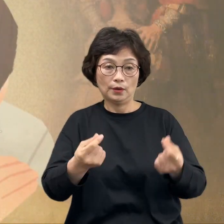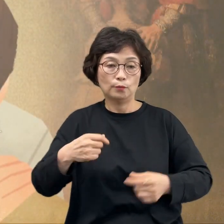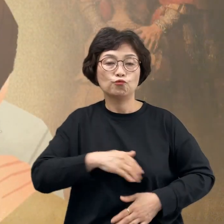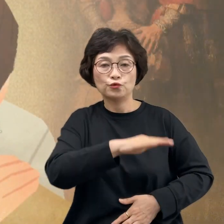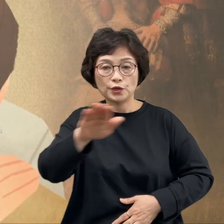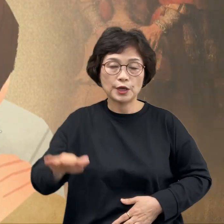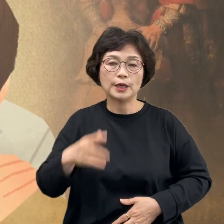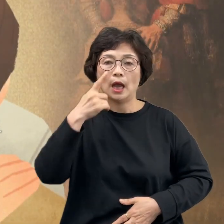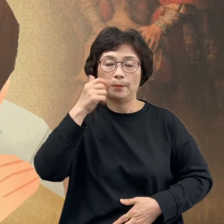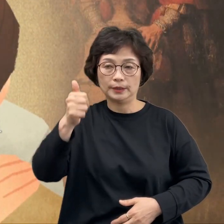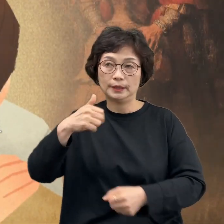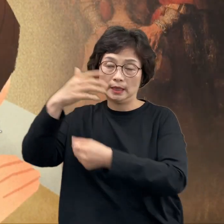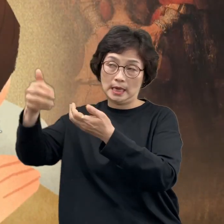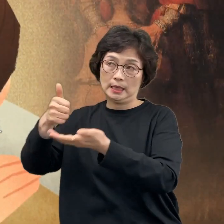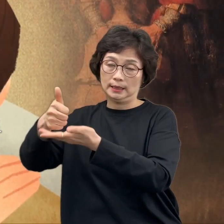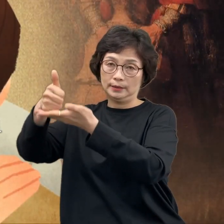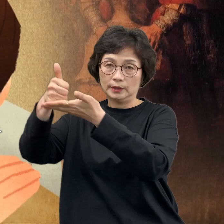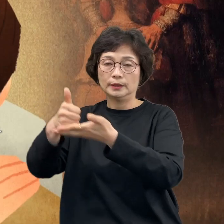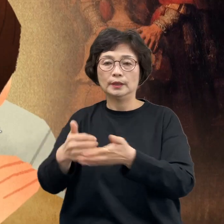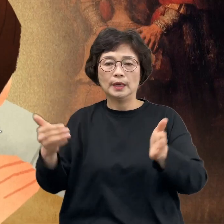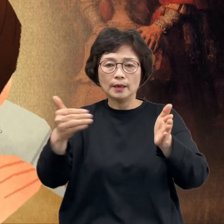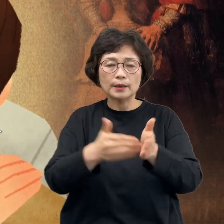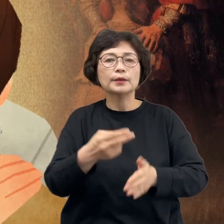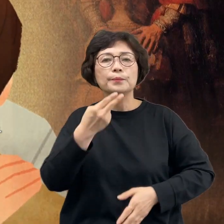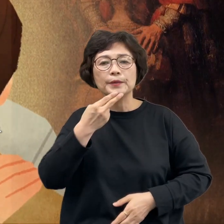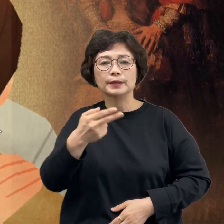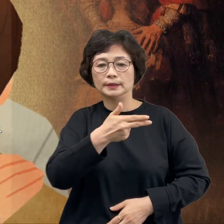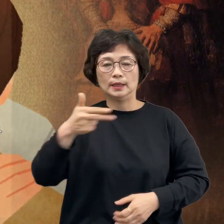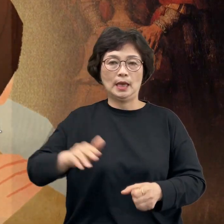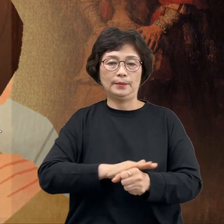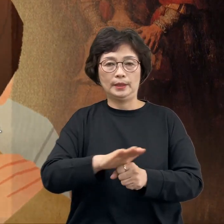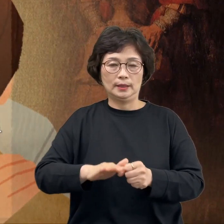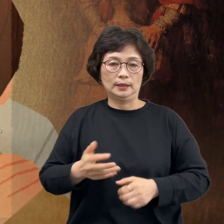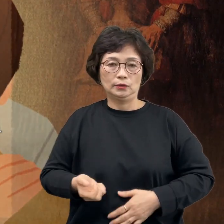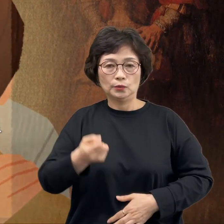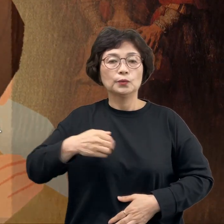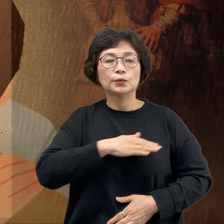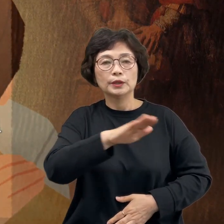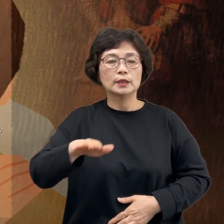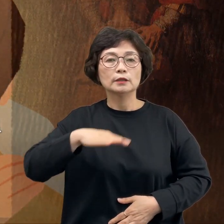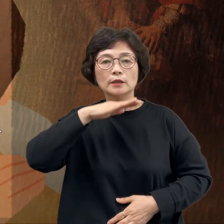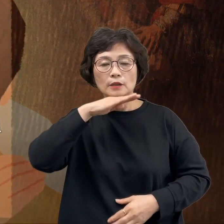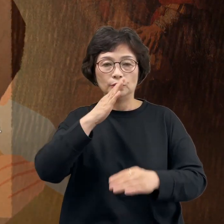이처럼 우리의 아버지 하느님께서는 끝없는 자비로 우리를 기다리고